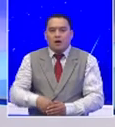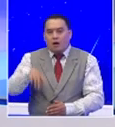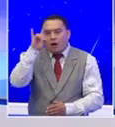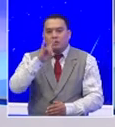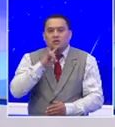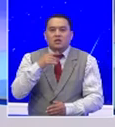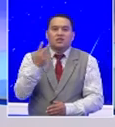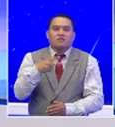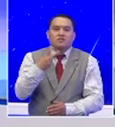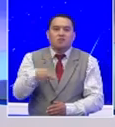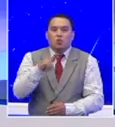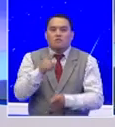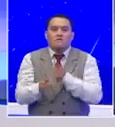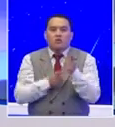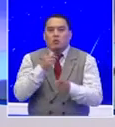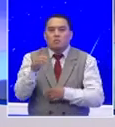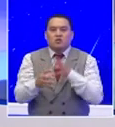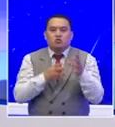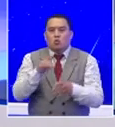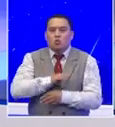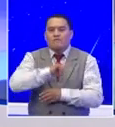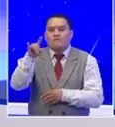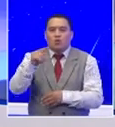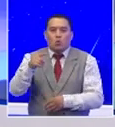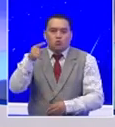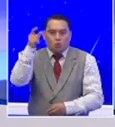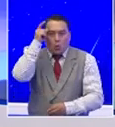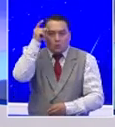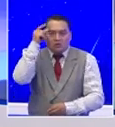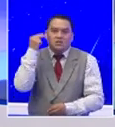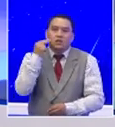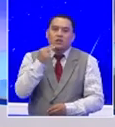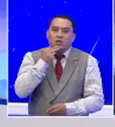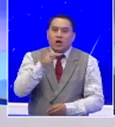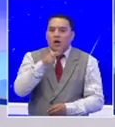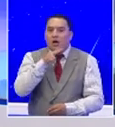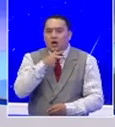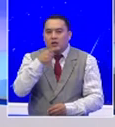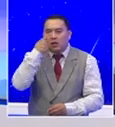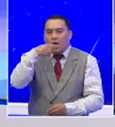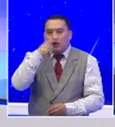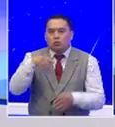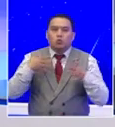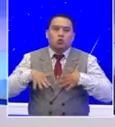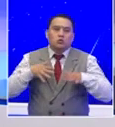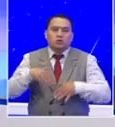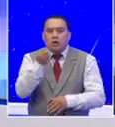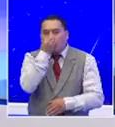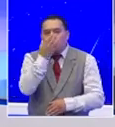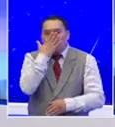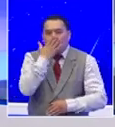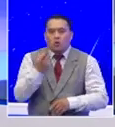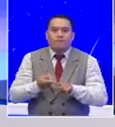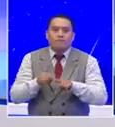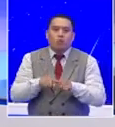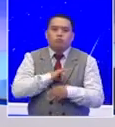Казахстан с 20 июня возобновляет международные полеты в Турцию, Китай, Южную Корею, Таиланд, Грузию и Японию. Количество рейсов